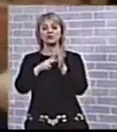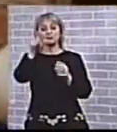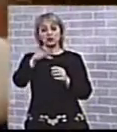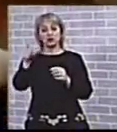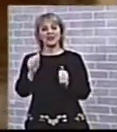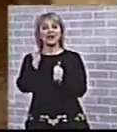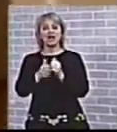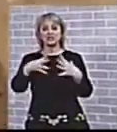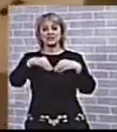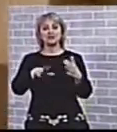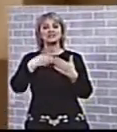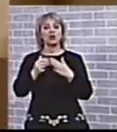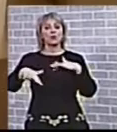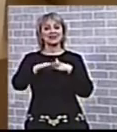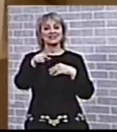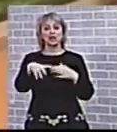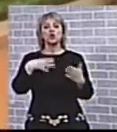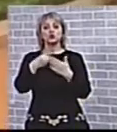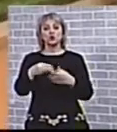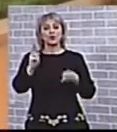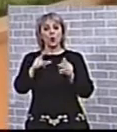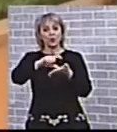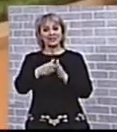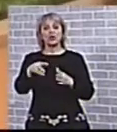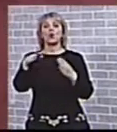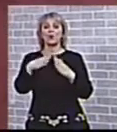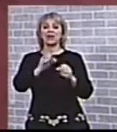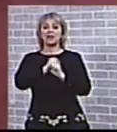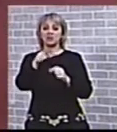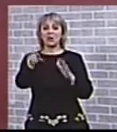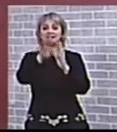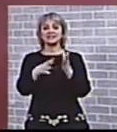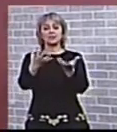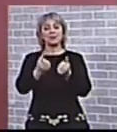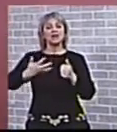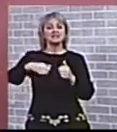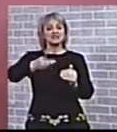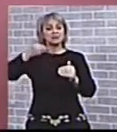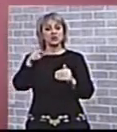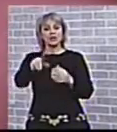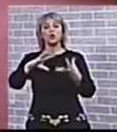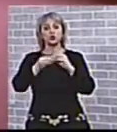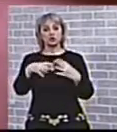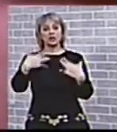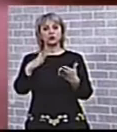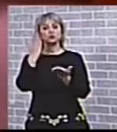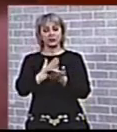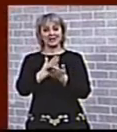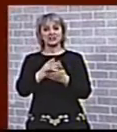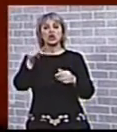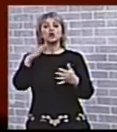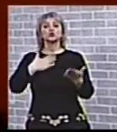человек. У каждой семьи свое пространство. Собственные кухни, комнаты отдыха. Система применяется совсем недавно, но результаты уже есть.